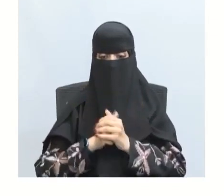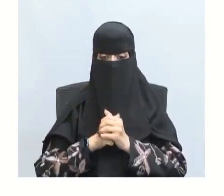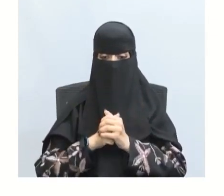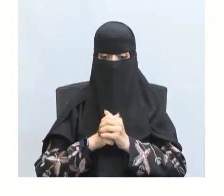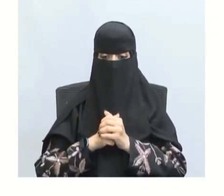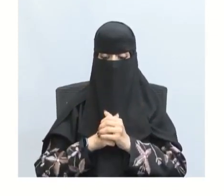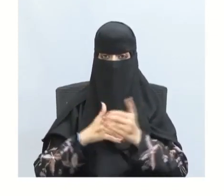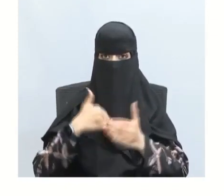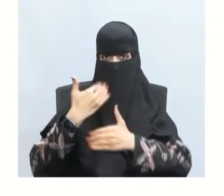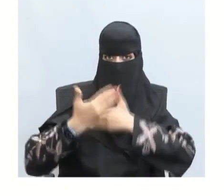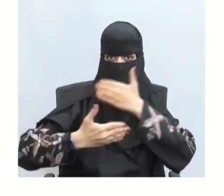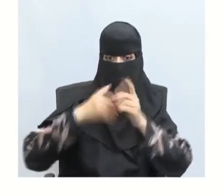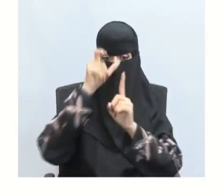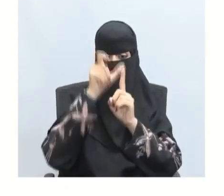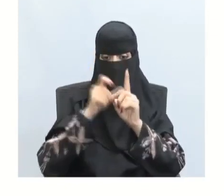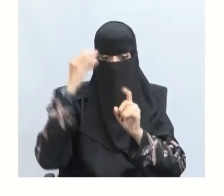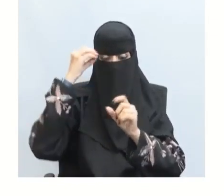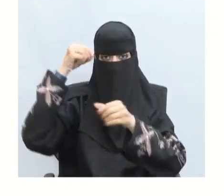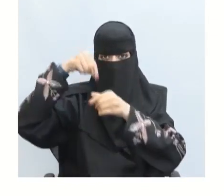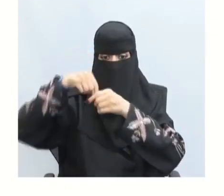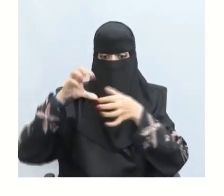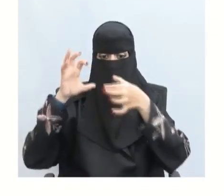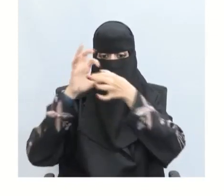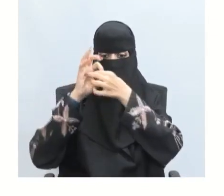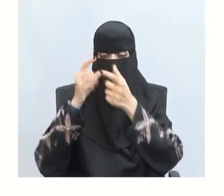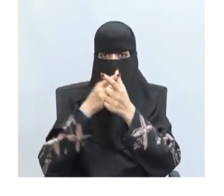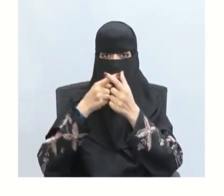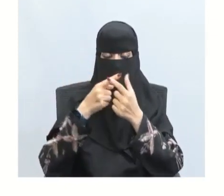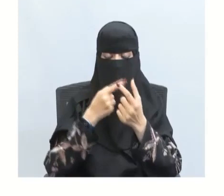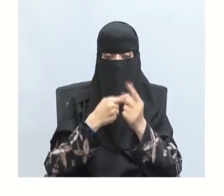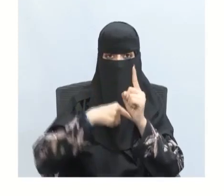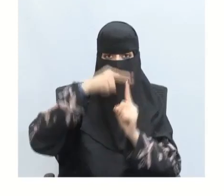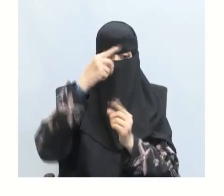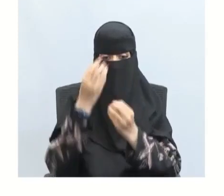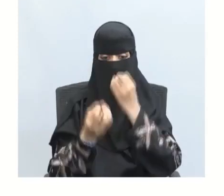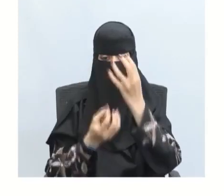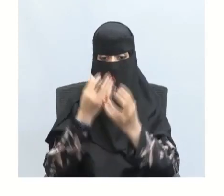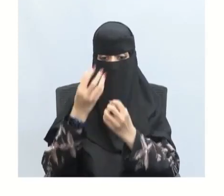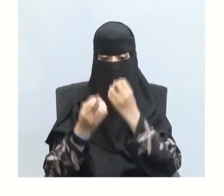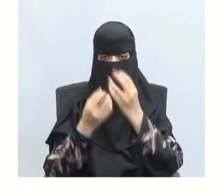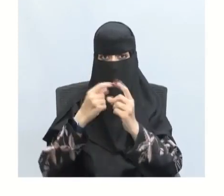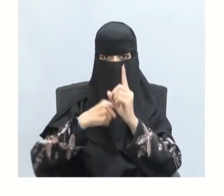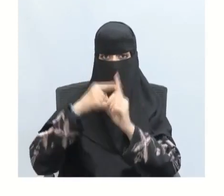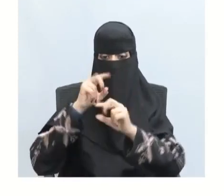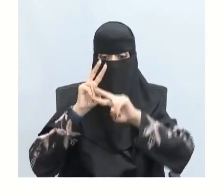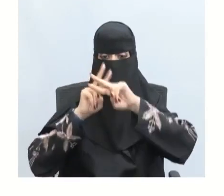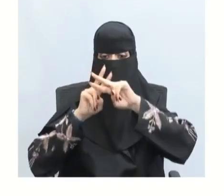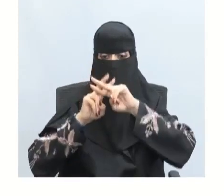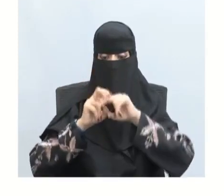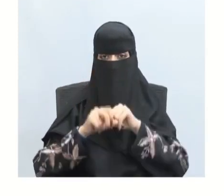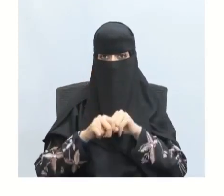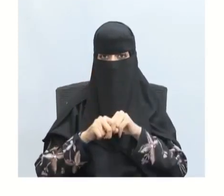الالوان بعد ذلك عزيزي الطالب عزيزتي الطالبه دعونا نتعرف على